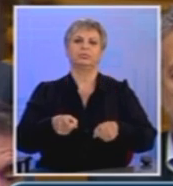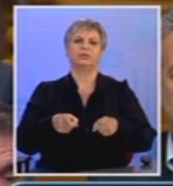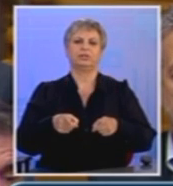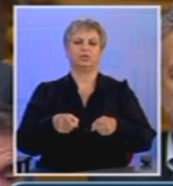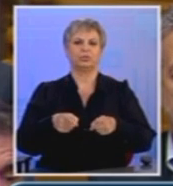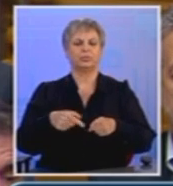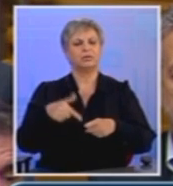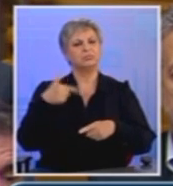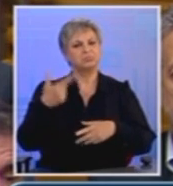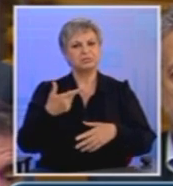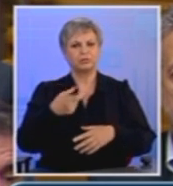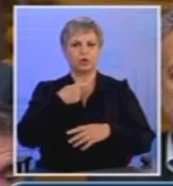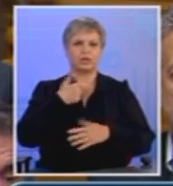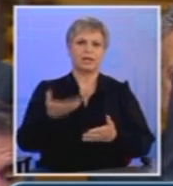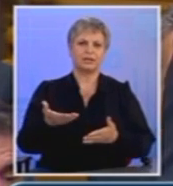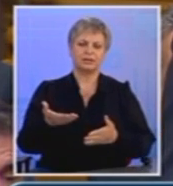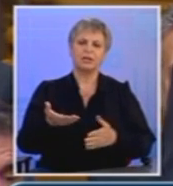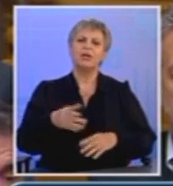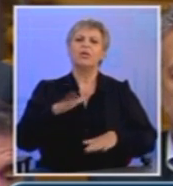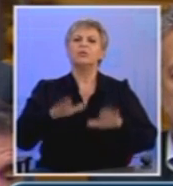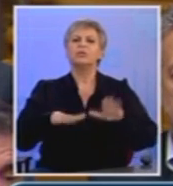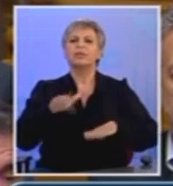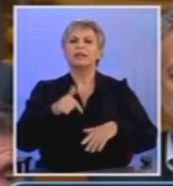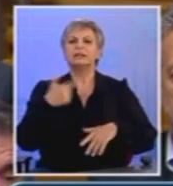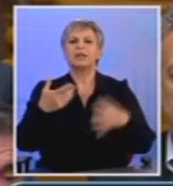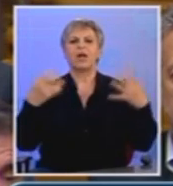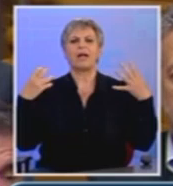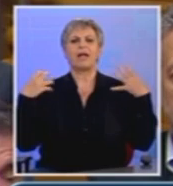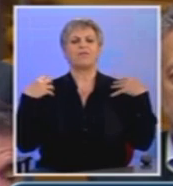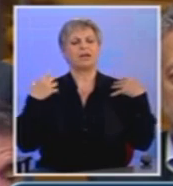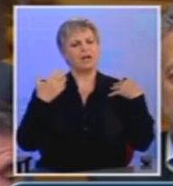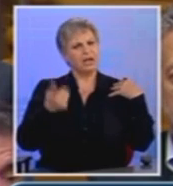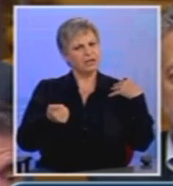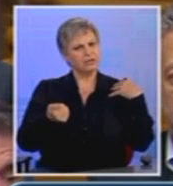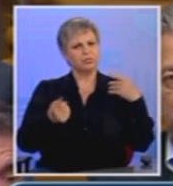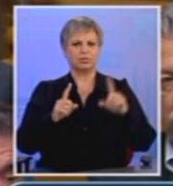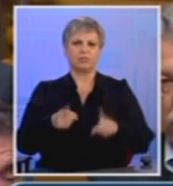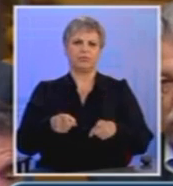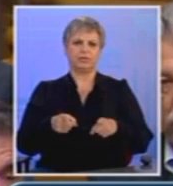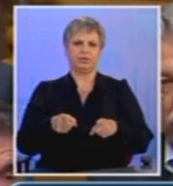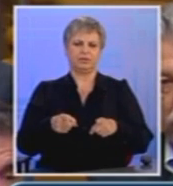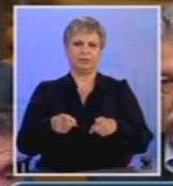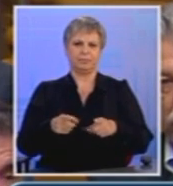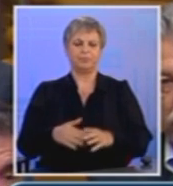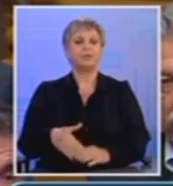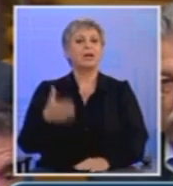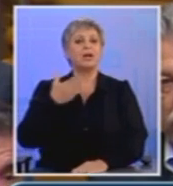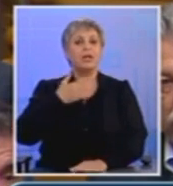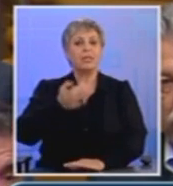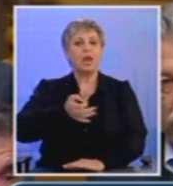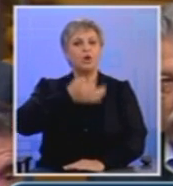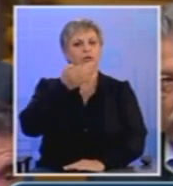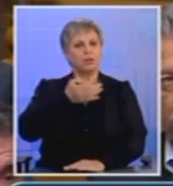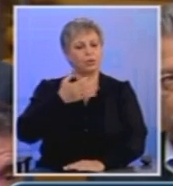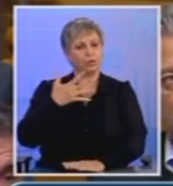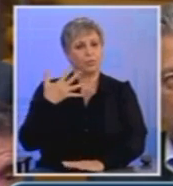κριτήριο την ευθύνη που μας βαραίνει θέλω να πω ότι όλους αυτούς τους